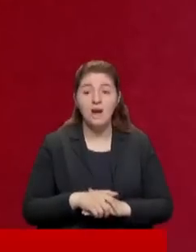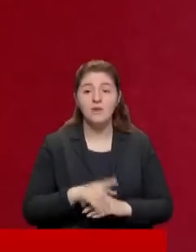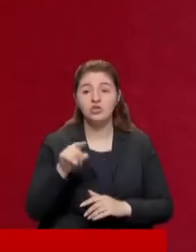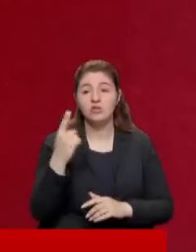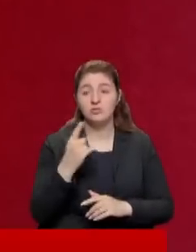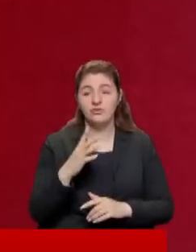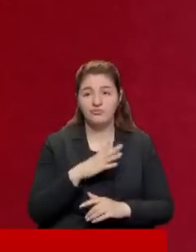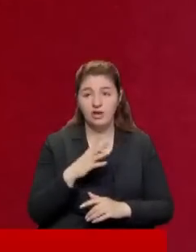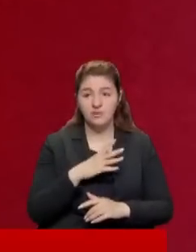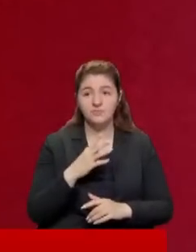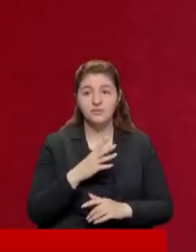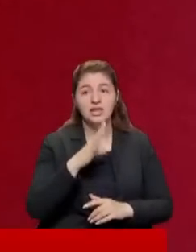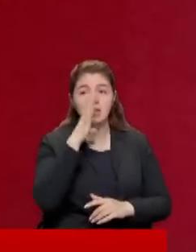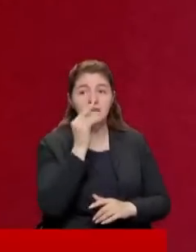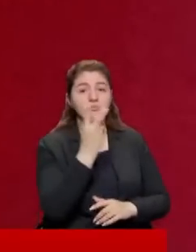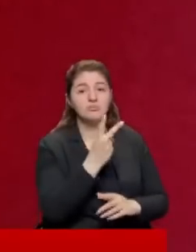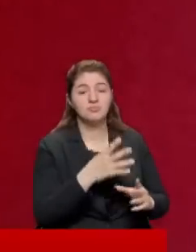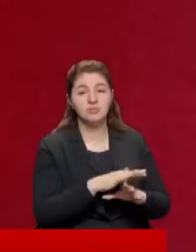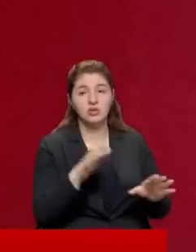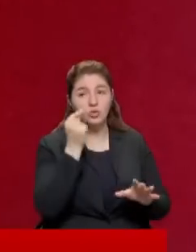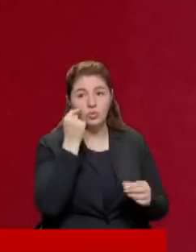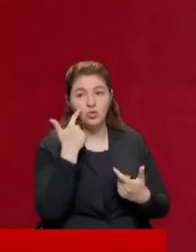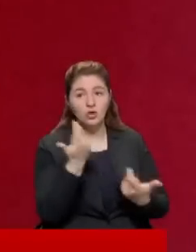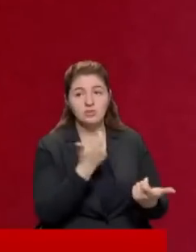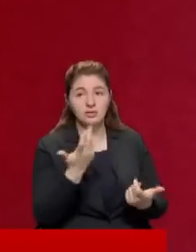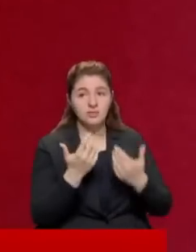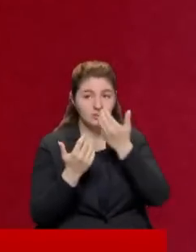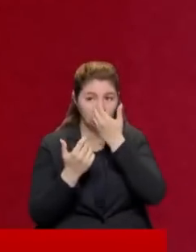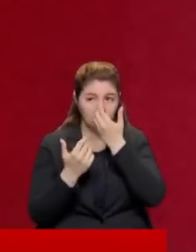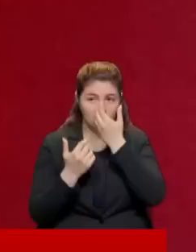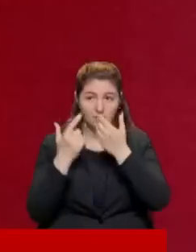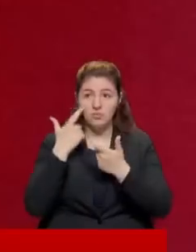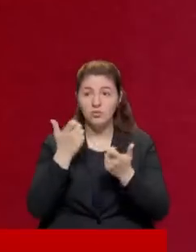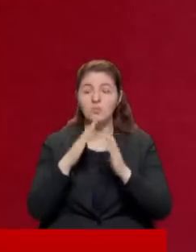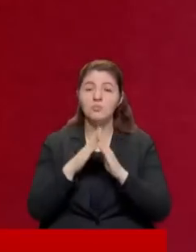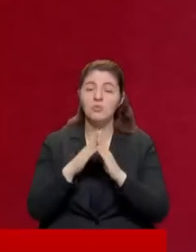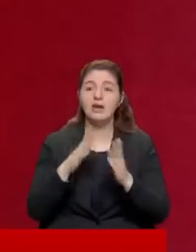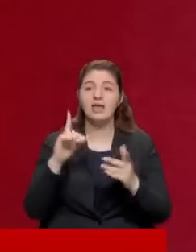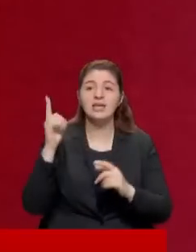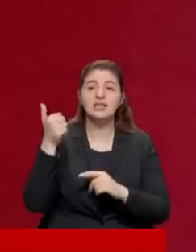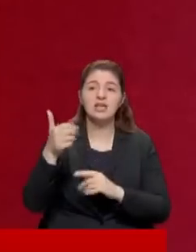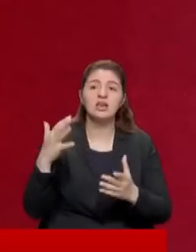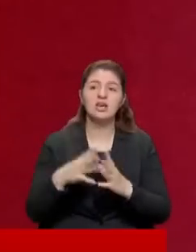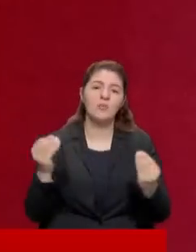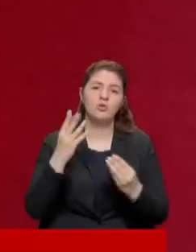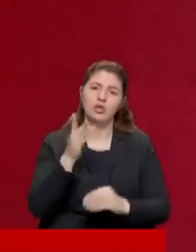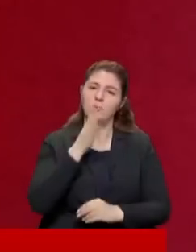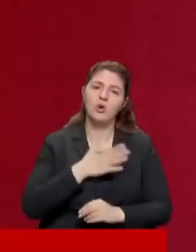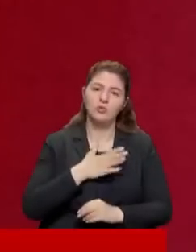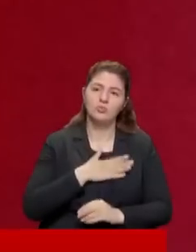şöyle bir şey var. Şimdi bu kimin haber... lehine bitecek? Gözleminiz? Gözlemin muhalefetin lehine. Yani iktidarın kaybedeceğini